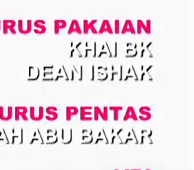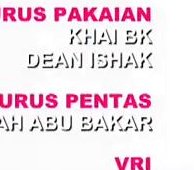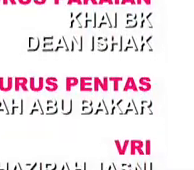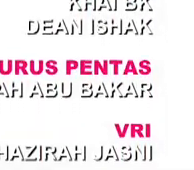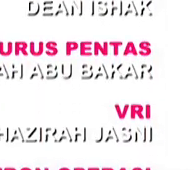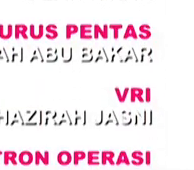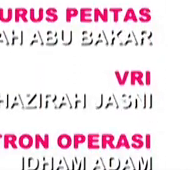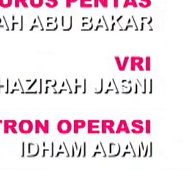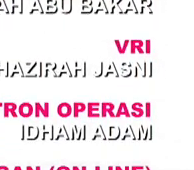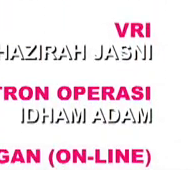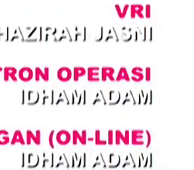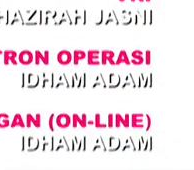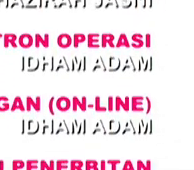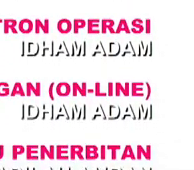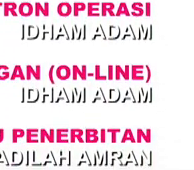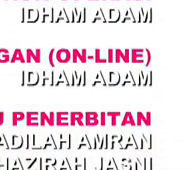Ayah